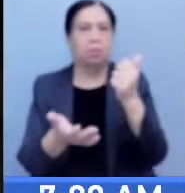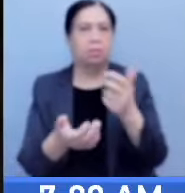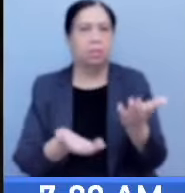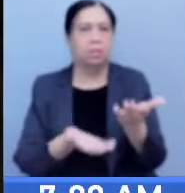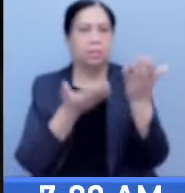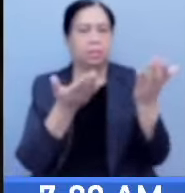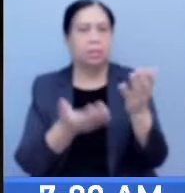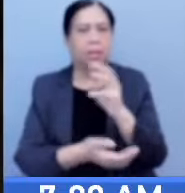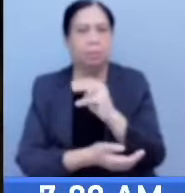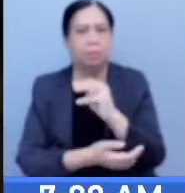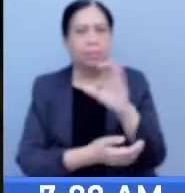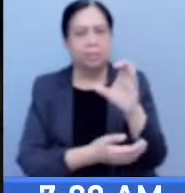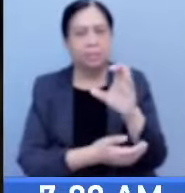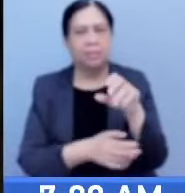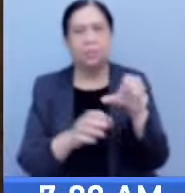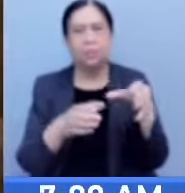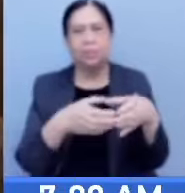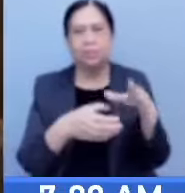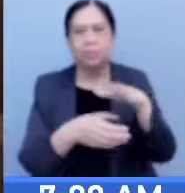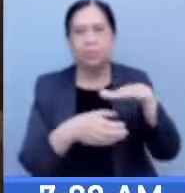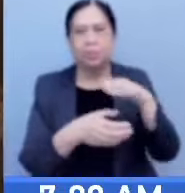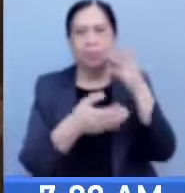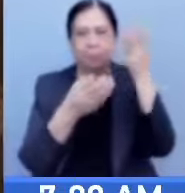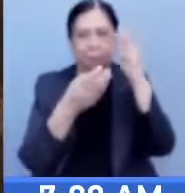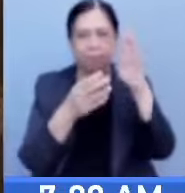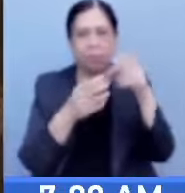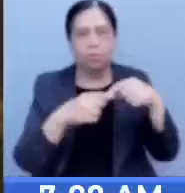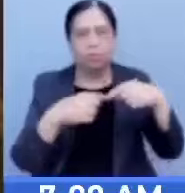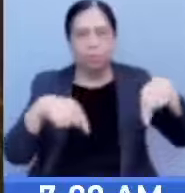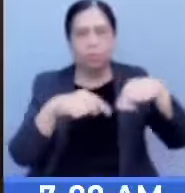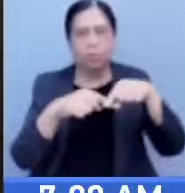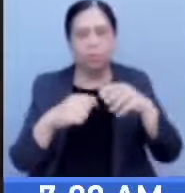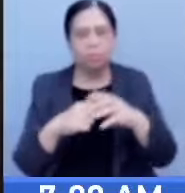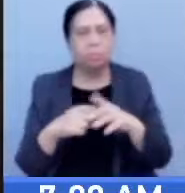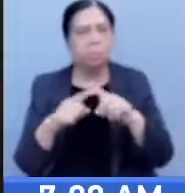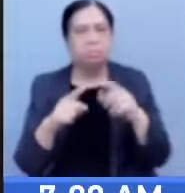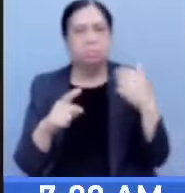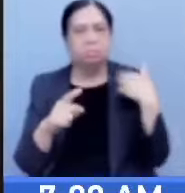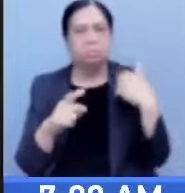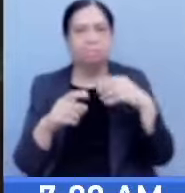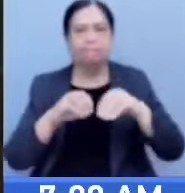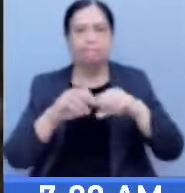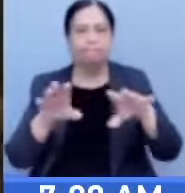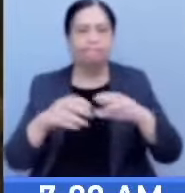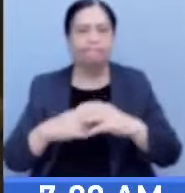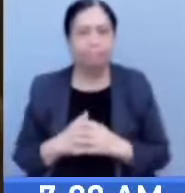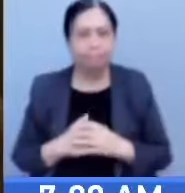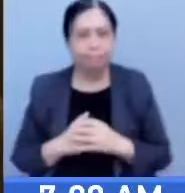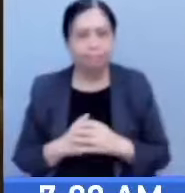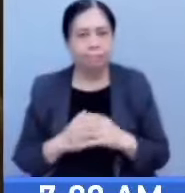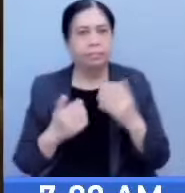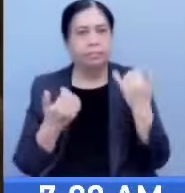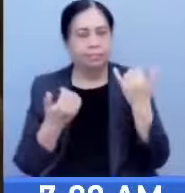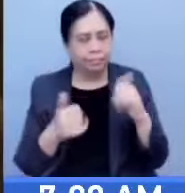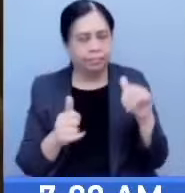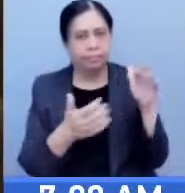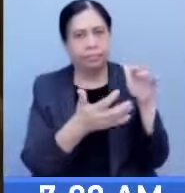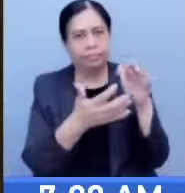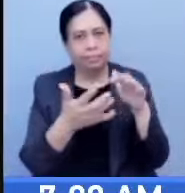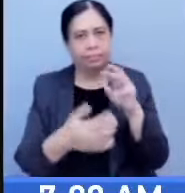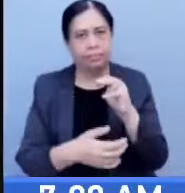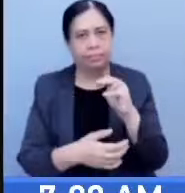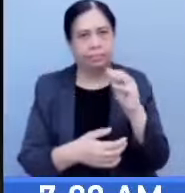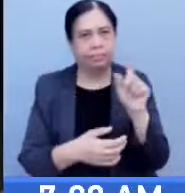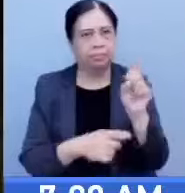Council tungkol dito noong pang October 6, pero hindi pa ito ipinatutupad. Pag-aaralan pa raw kasi ng MMDA ang sitwasyon ng